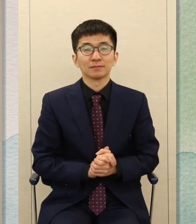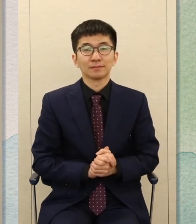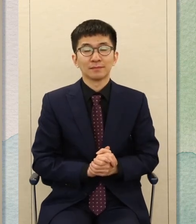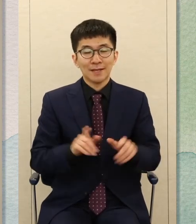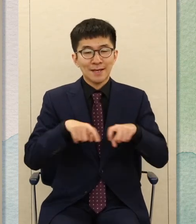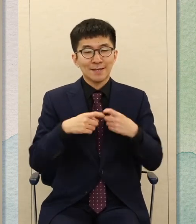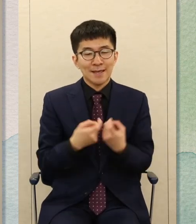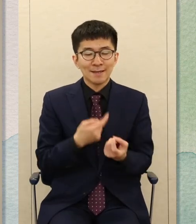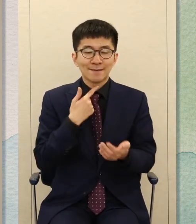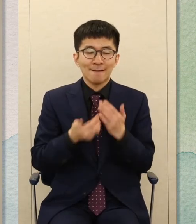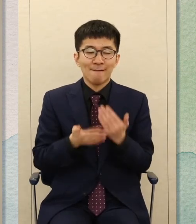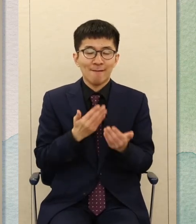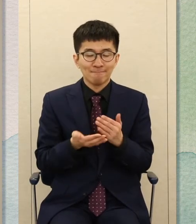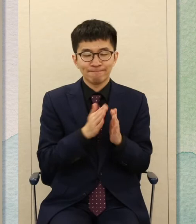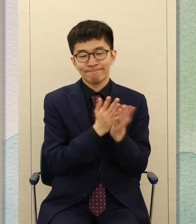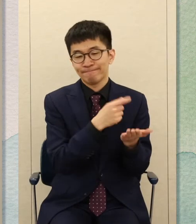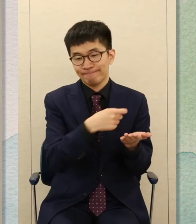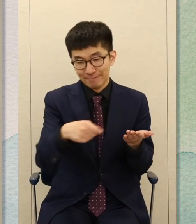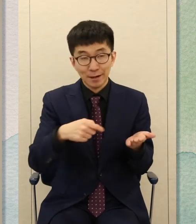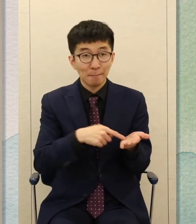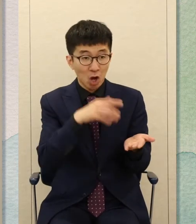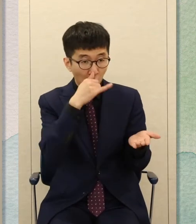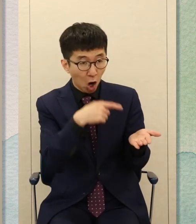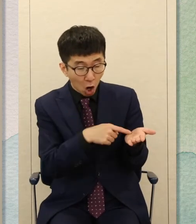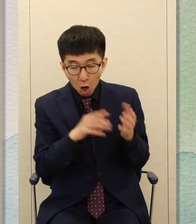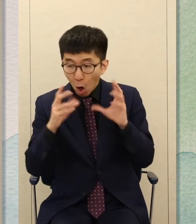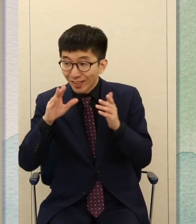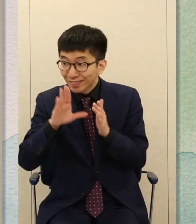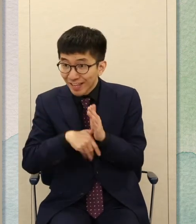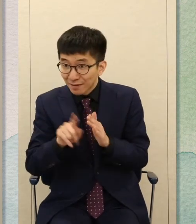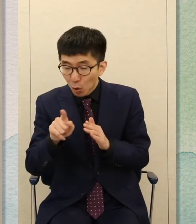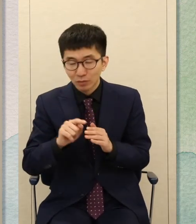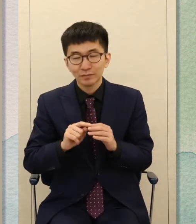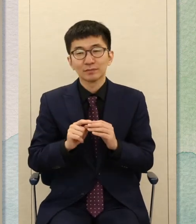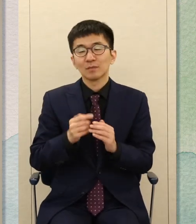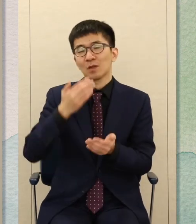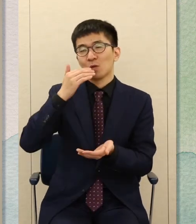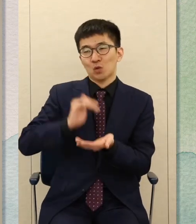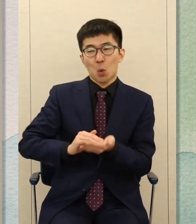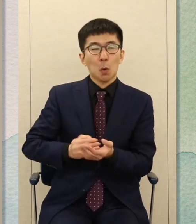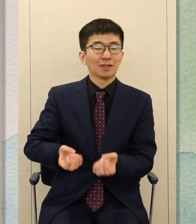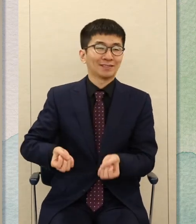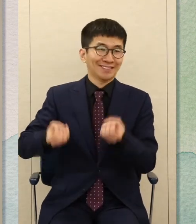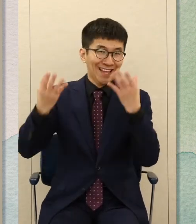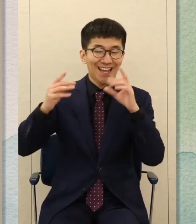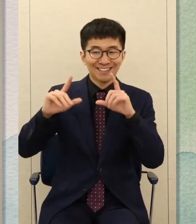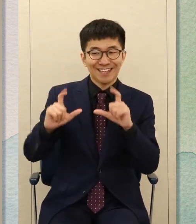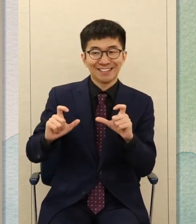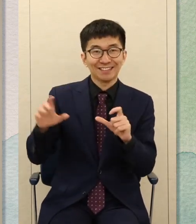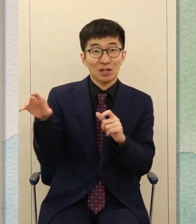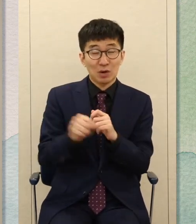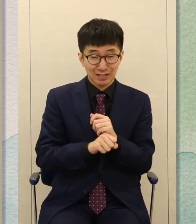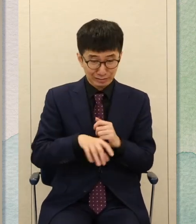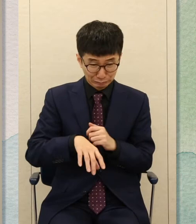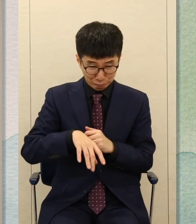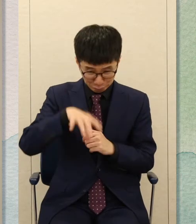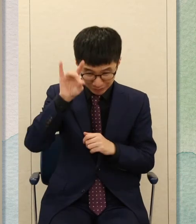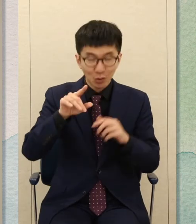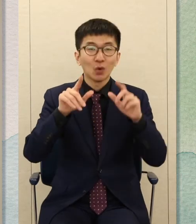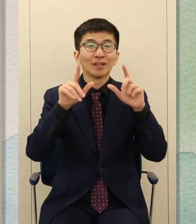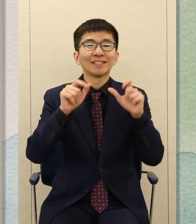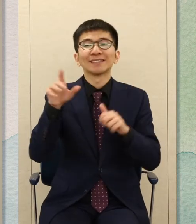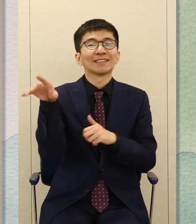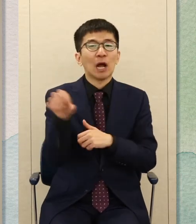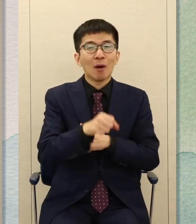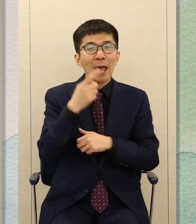같은 거였는데요. 어릴 때 돌사진 가져오라고 그래요. 그래서 이제 아기 때 최초로 찍은 너의 사진을